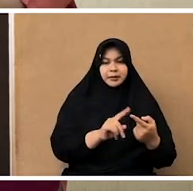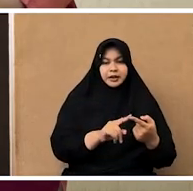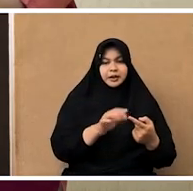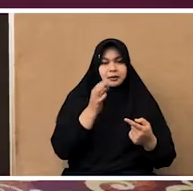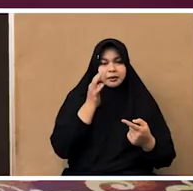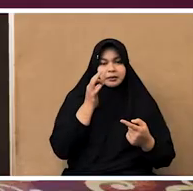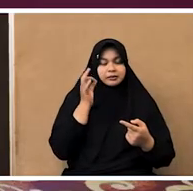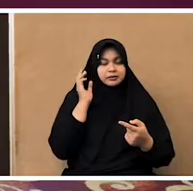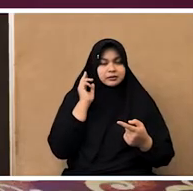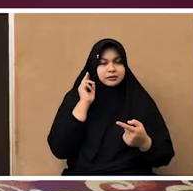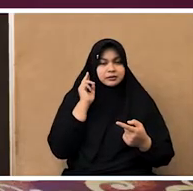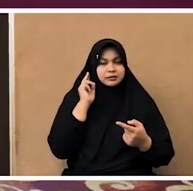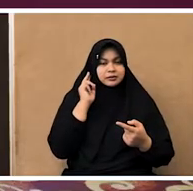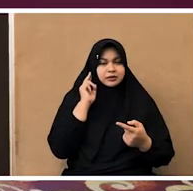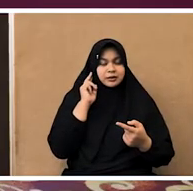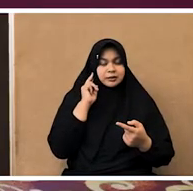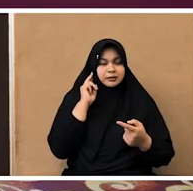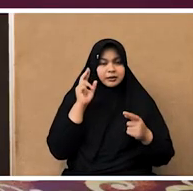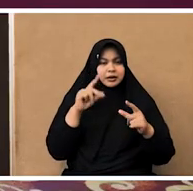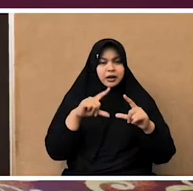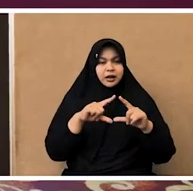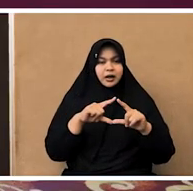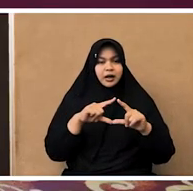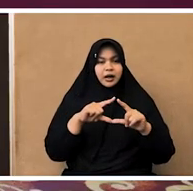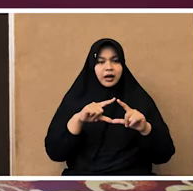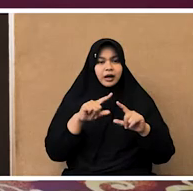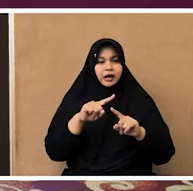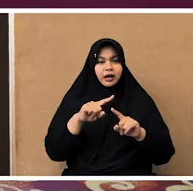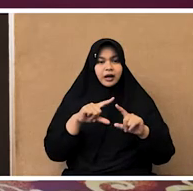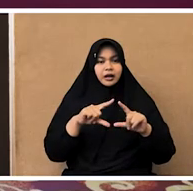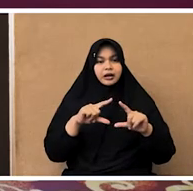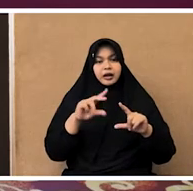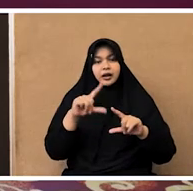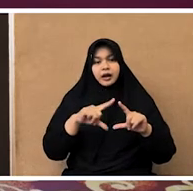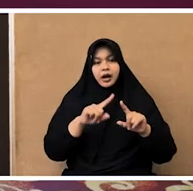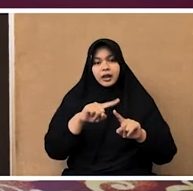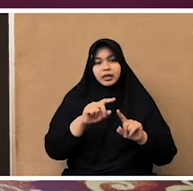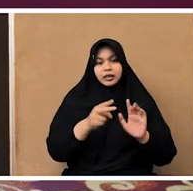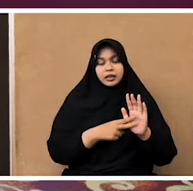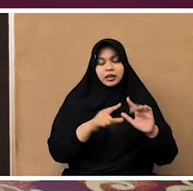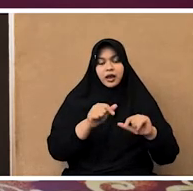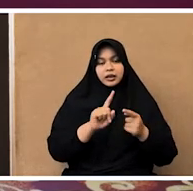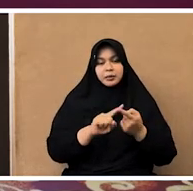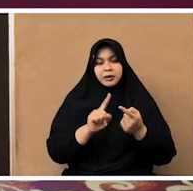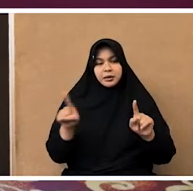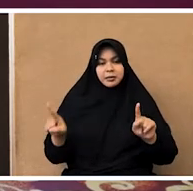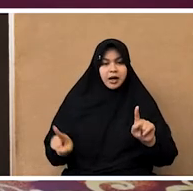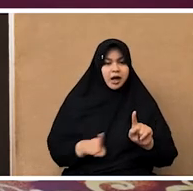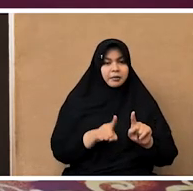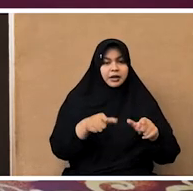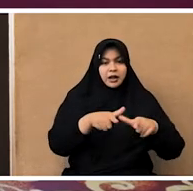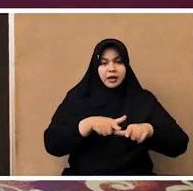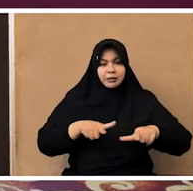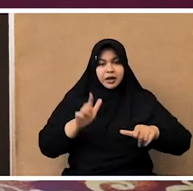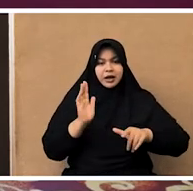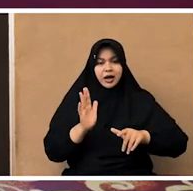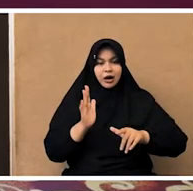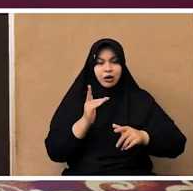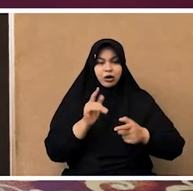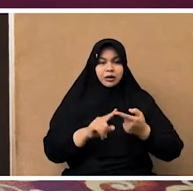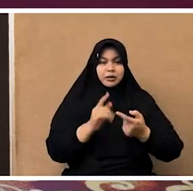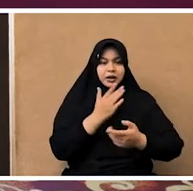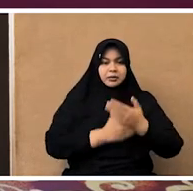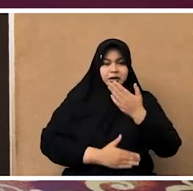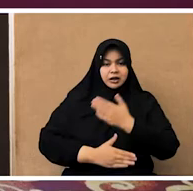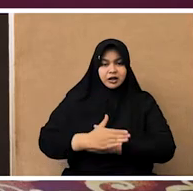mau ada ini nggak saya nanya ke ini nih ke teman-teman pendamping di lapangan kira-kira Kalau ada teman-teman yang melakukan